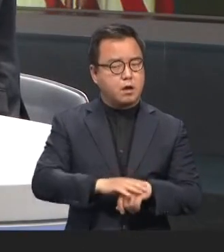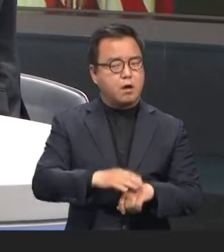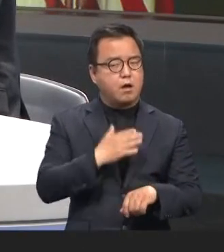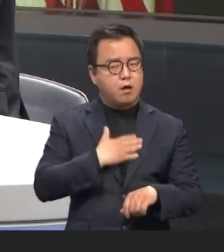있습니다